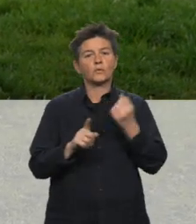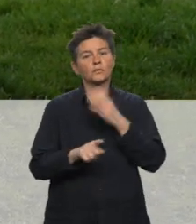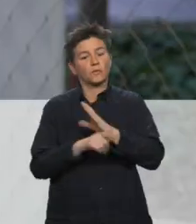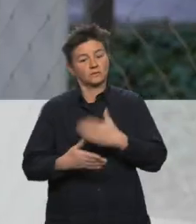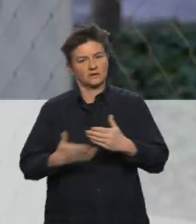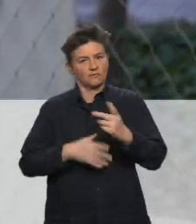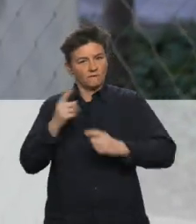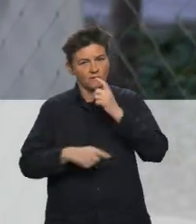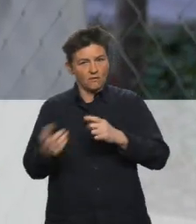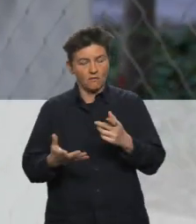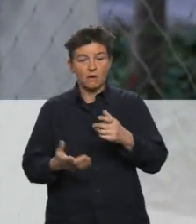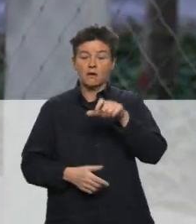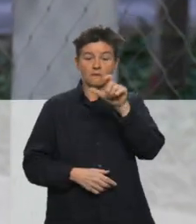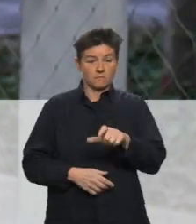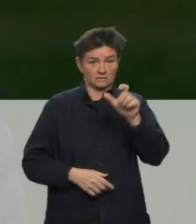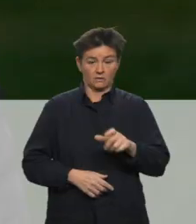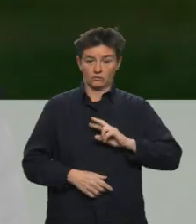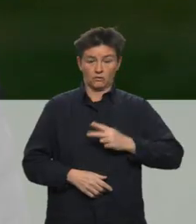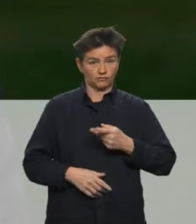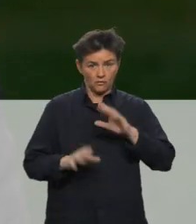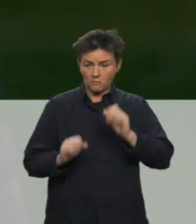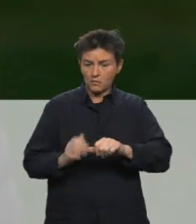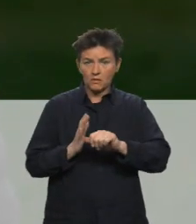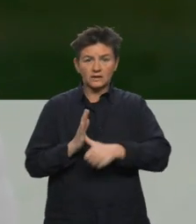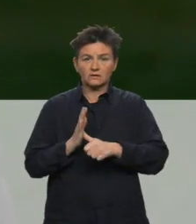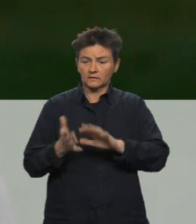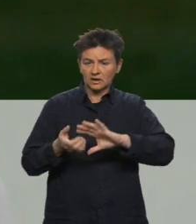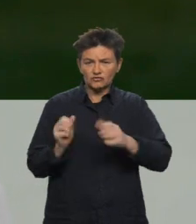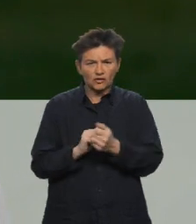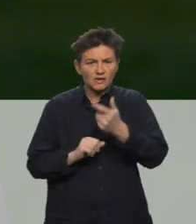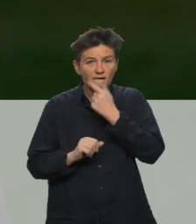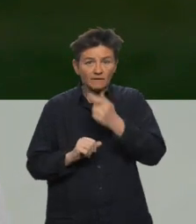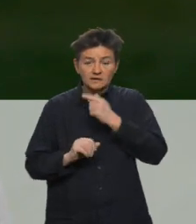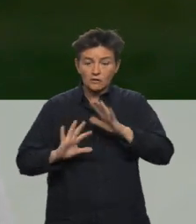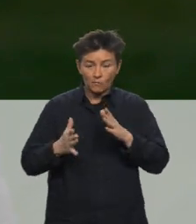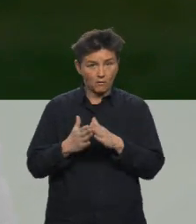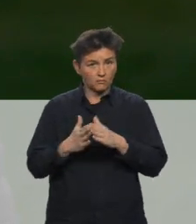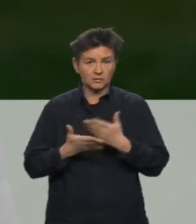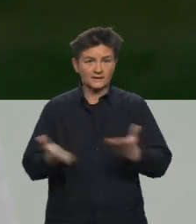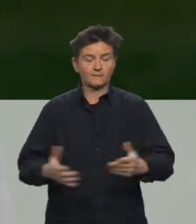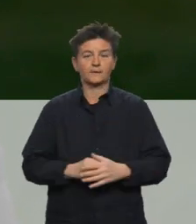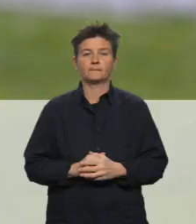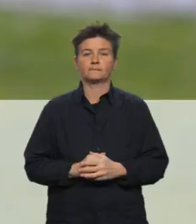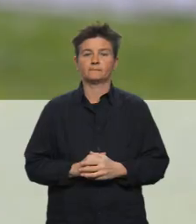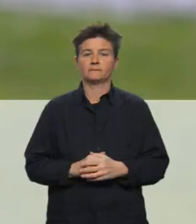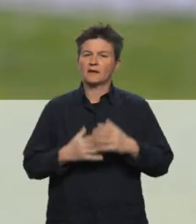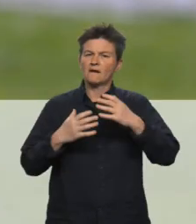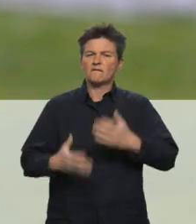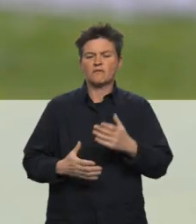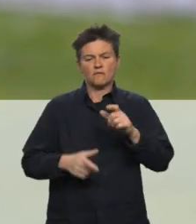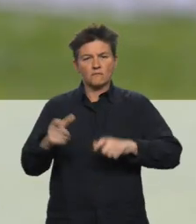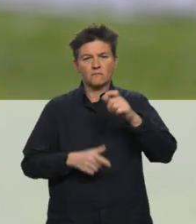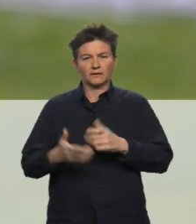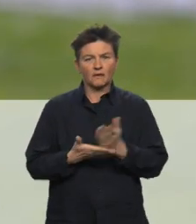les violences. Nous voulons pour les personnes transgenres qu'il soit possible d'accéder au changement d'identité sur simple demande. Nous voulons la fin